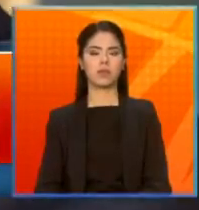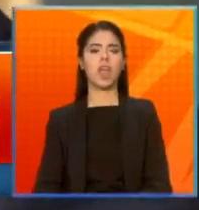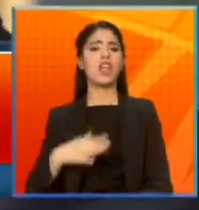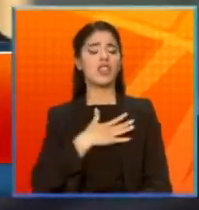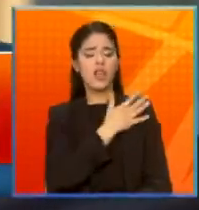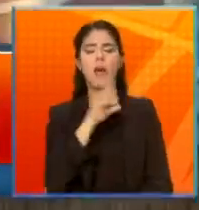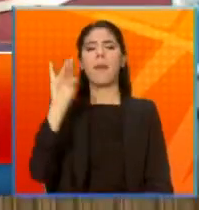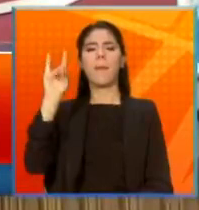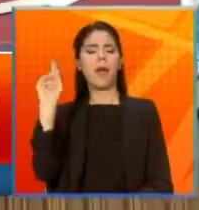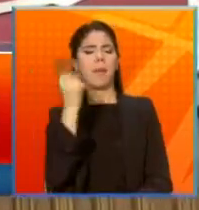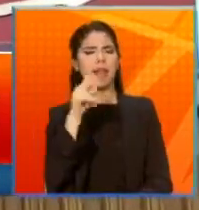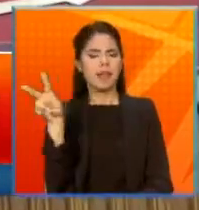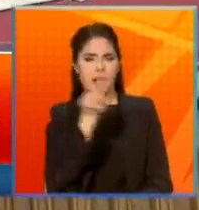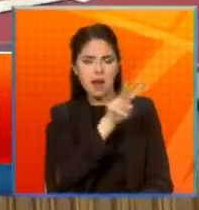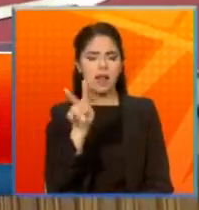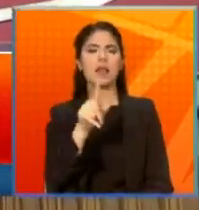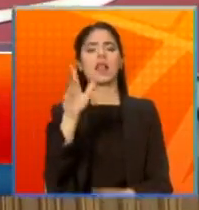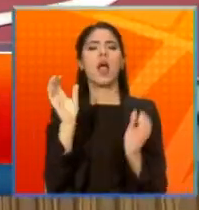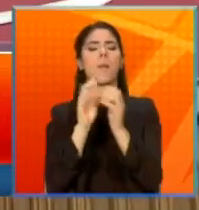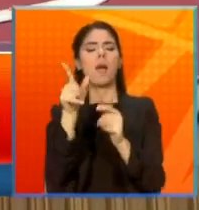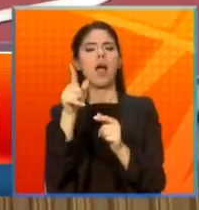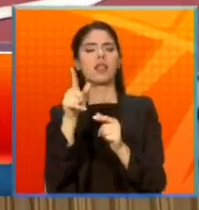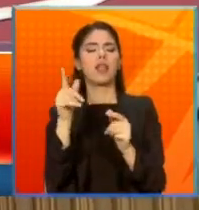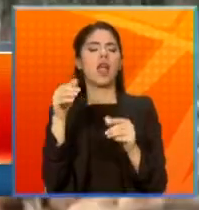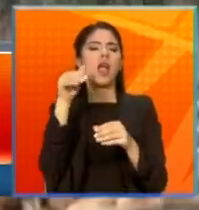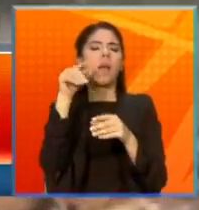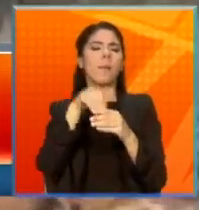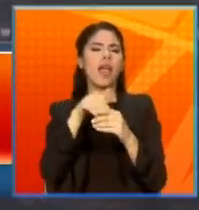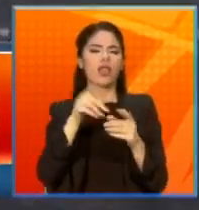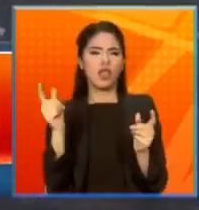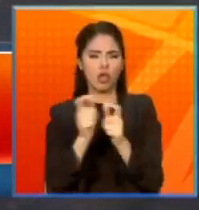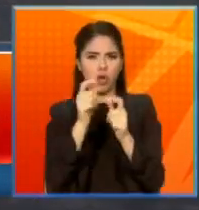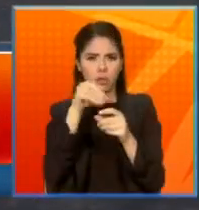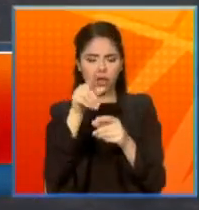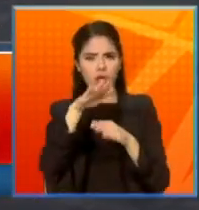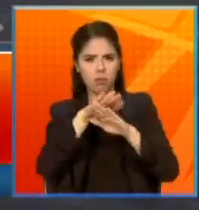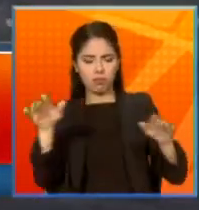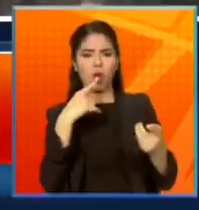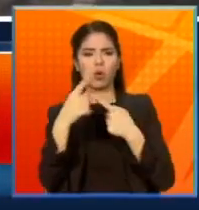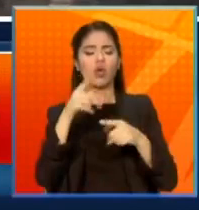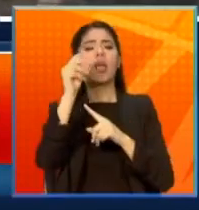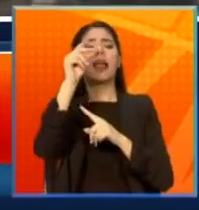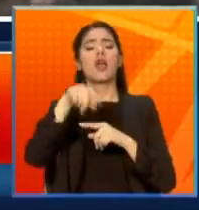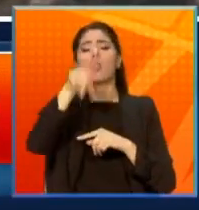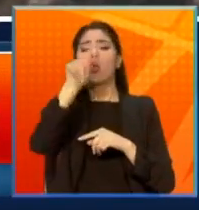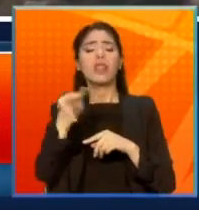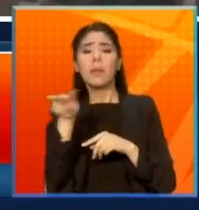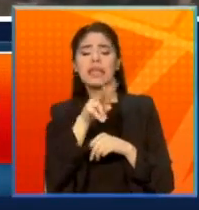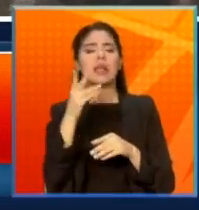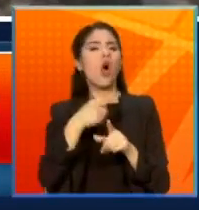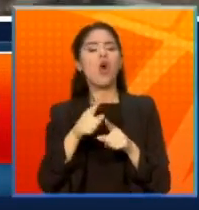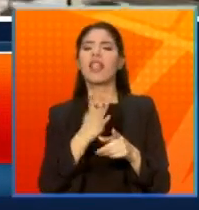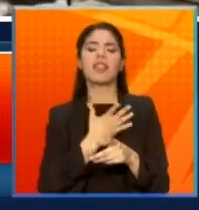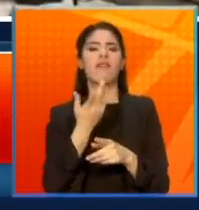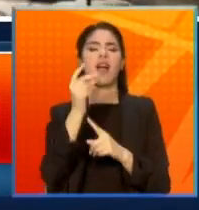CHP ve MHP liderleri partilerinin meclis grup toplantılarında kürsüdeydi. İkisinin de ortak gündemi İdlib'ti. İdlib için savaş